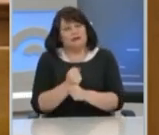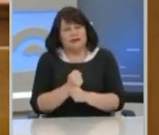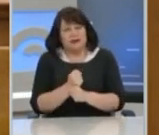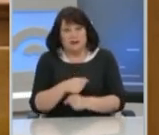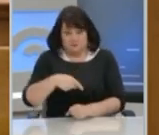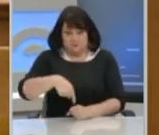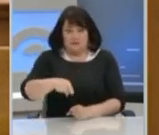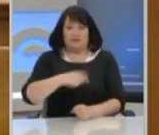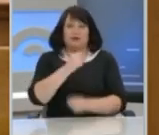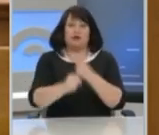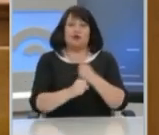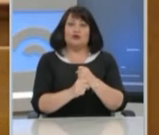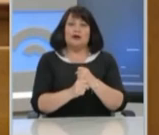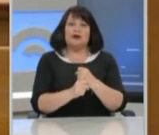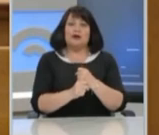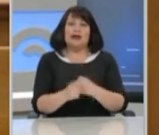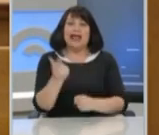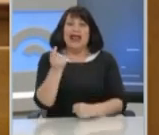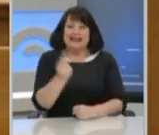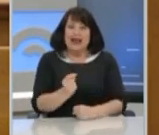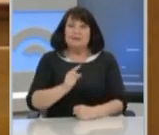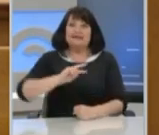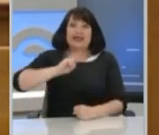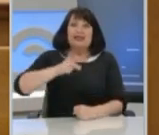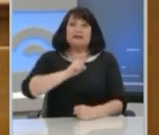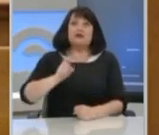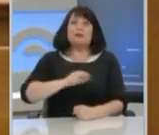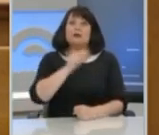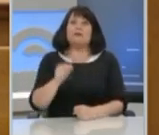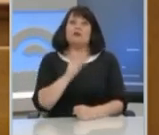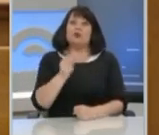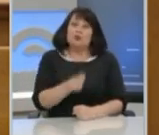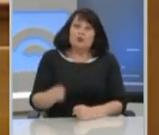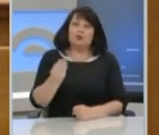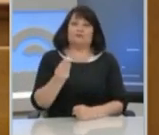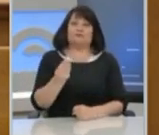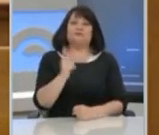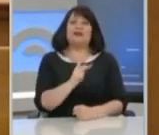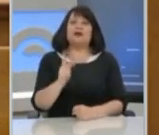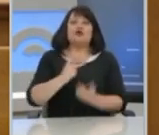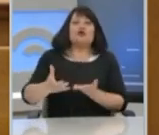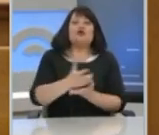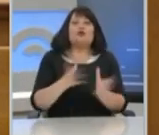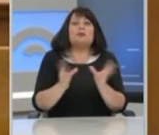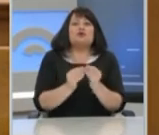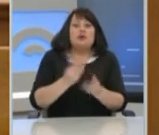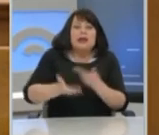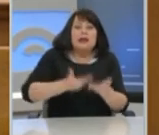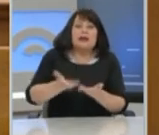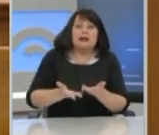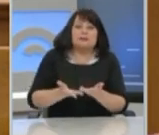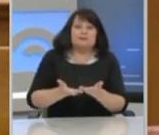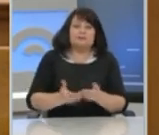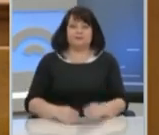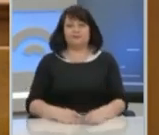Φέτος ξεπερνά το 1,5 δισεκατομμύριο ευρώ με το κοινωνικό εισόδημα αλληλεγγύης.